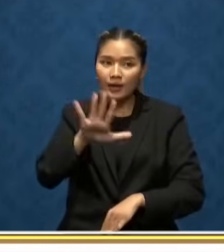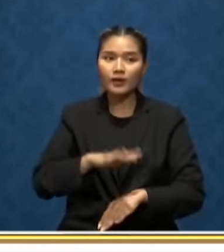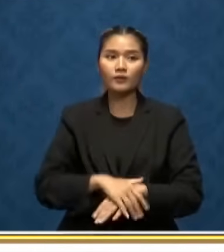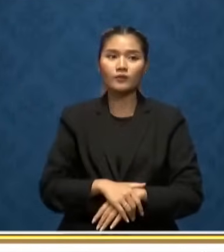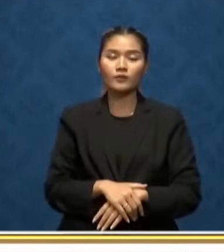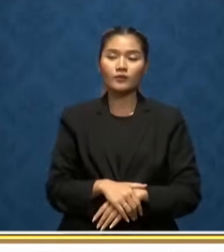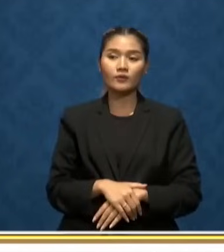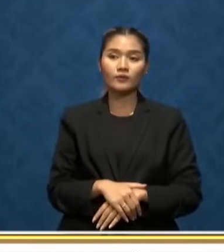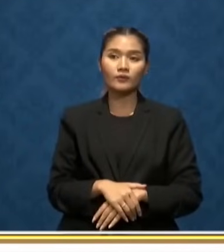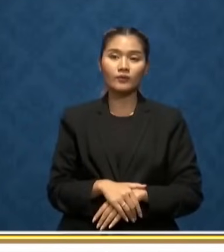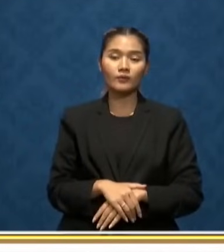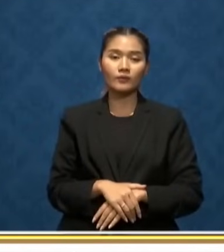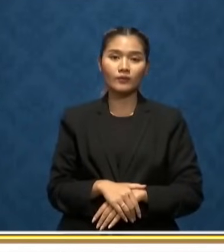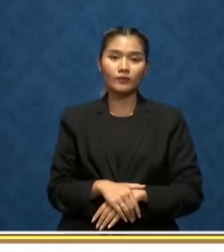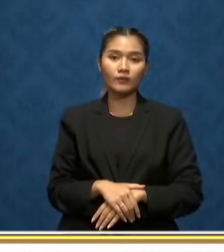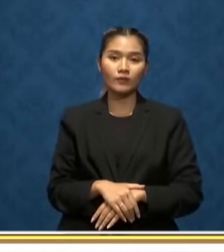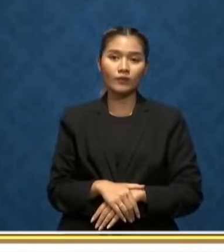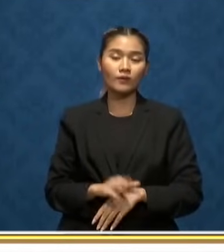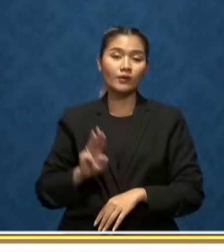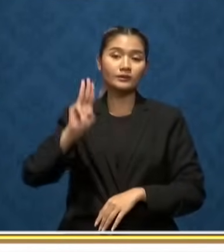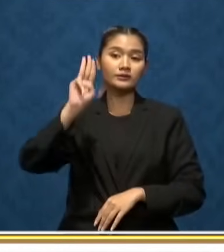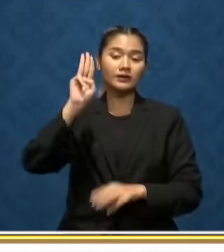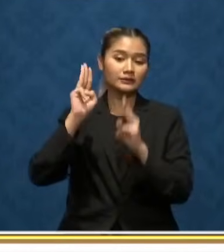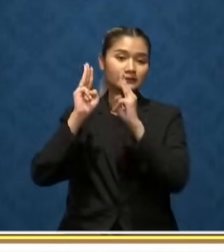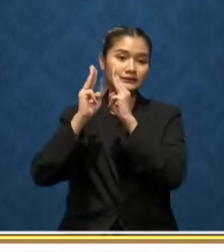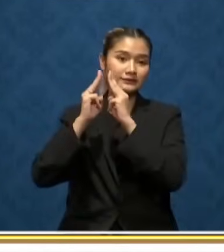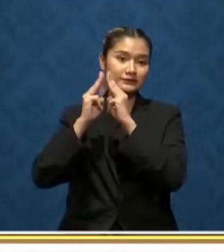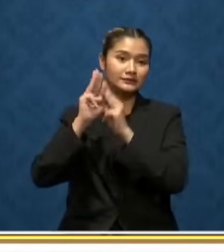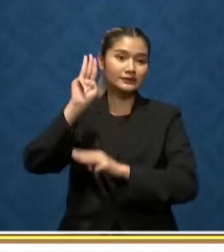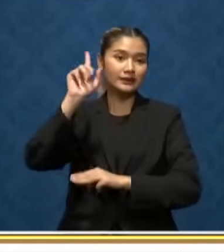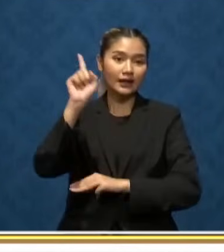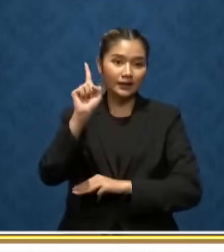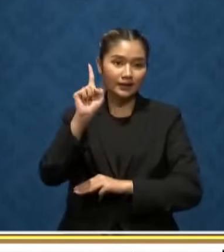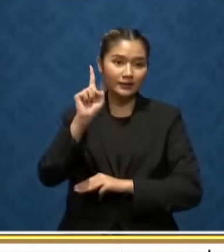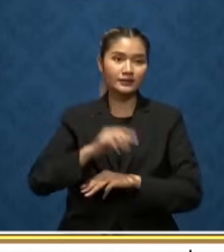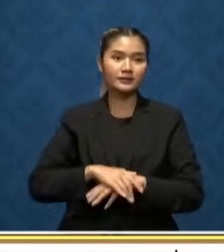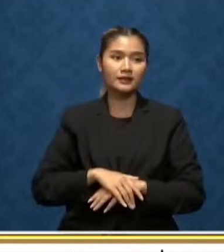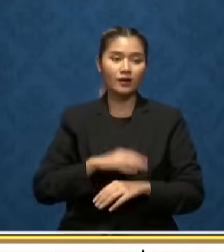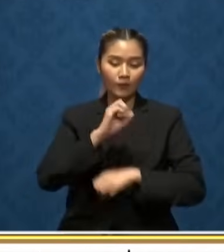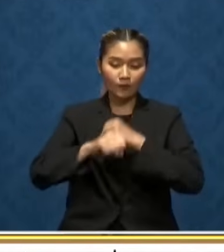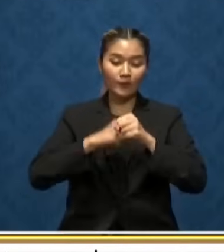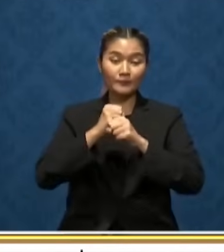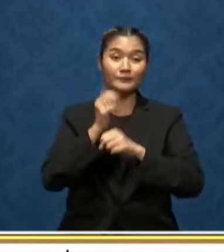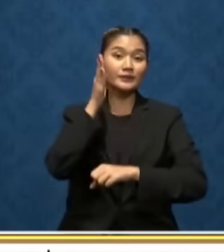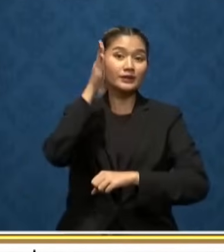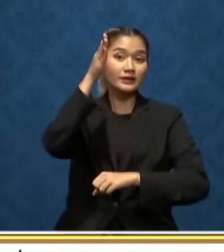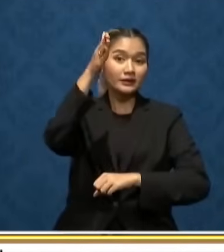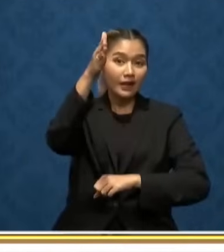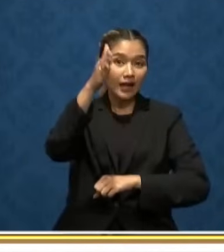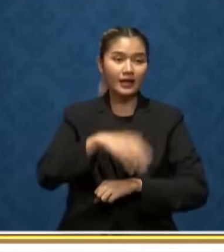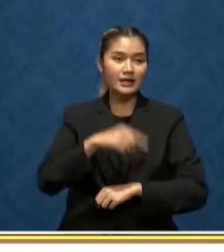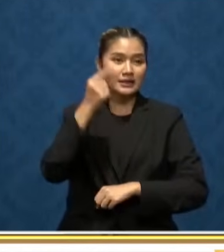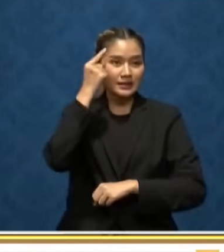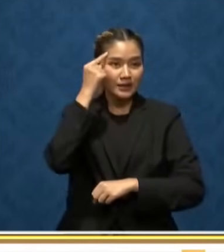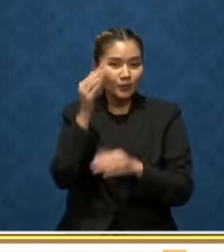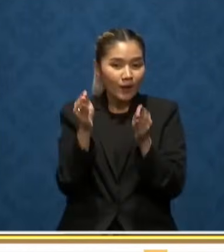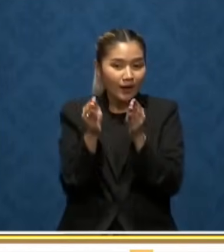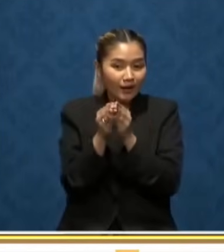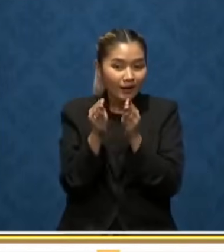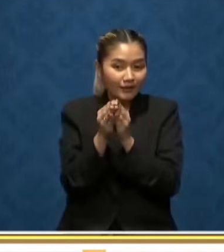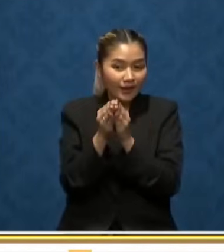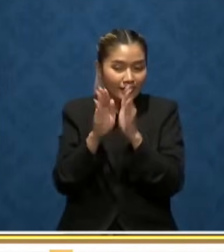าที่ผมขอสัญญาท่านไว้ท่านยังไม่ให้ผมเลยว่าปีหน้าท่านจะทำเรตติ้งให้มากกว่